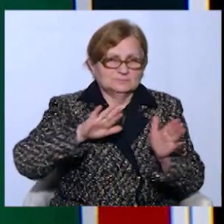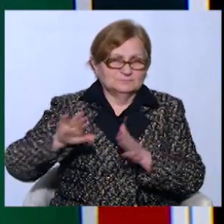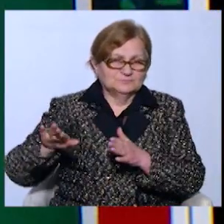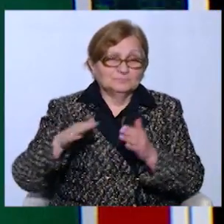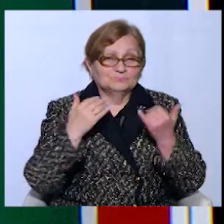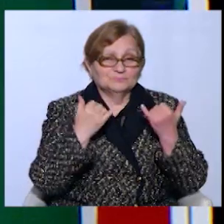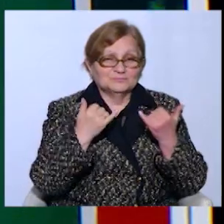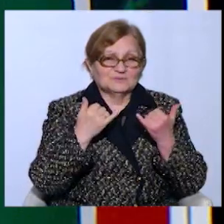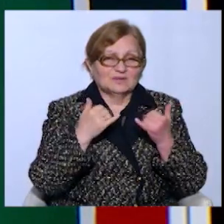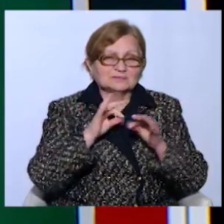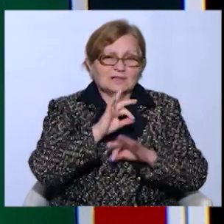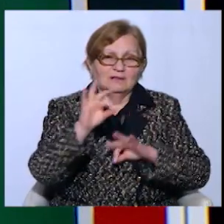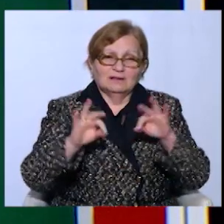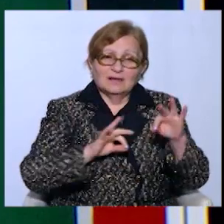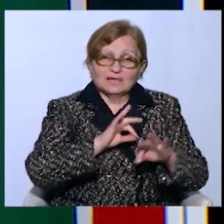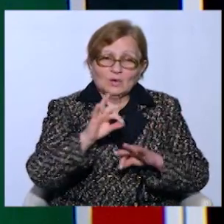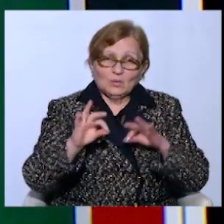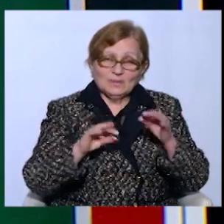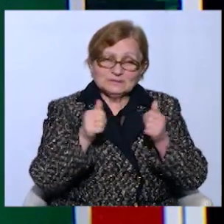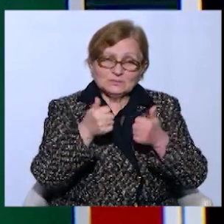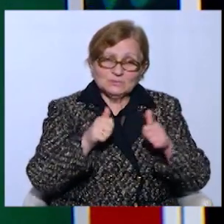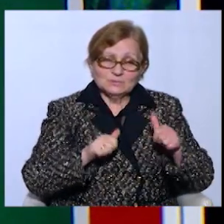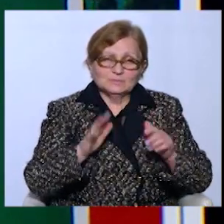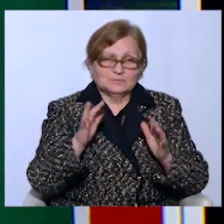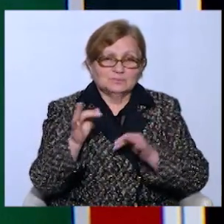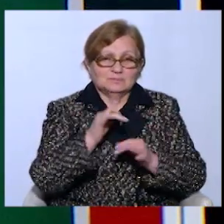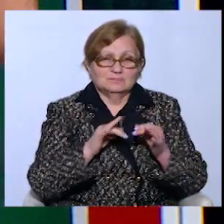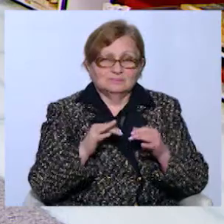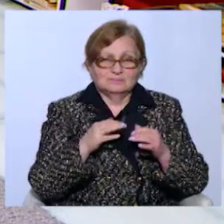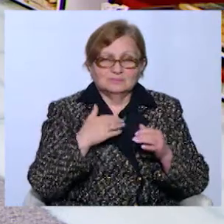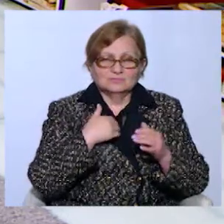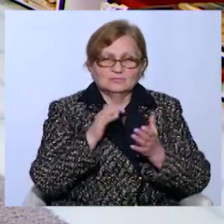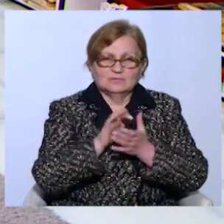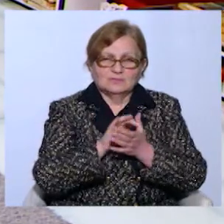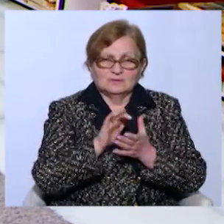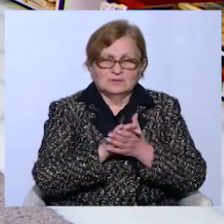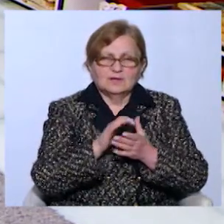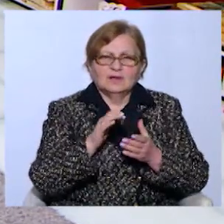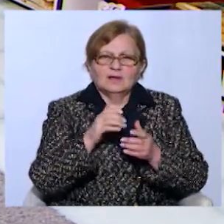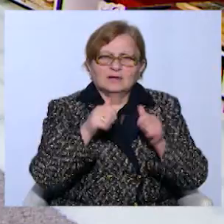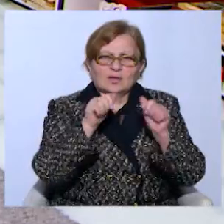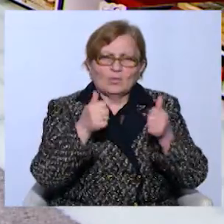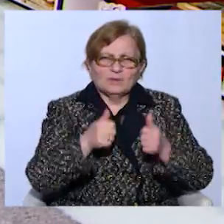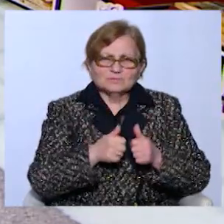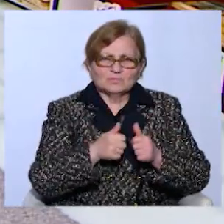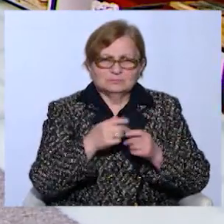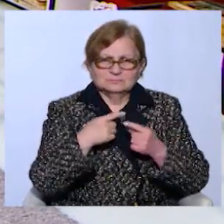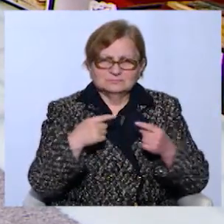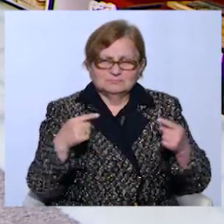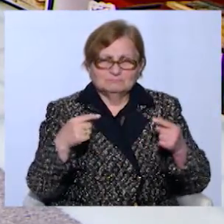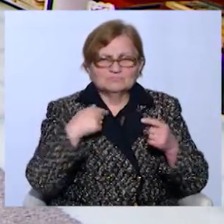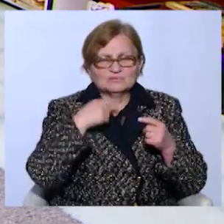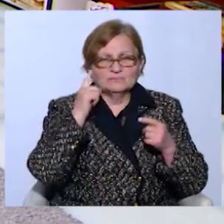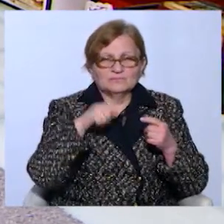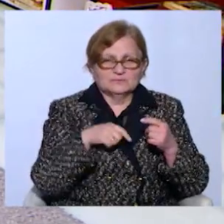დღეს გეომეტრიულ ფიგურებზე ვისაუბრებთ. ჩვენ ვიცნობთ სხვადასხვა გეომეტრიულ ფიგურებს. ჩვენ